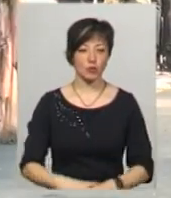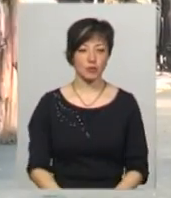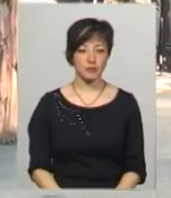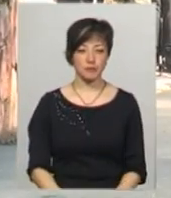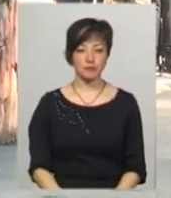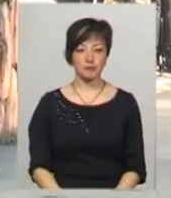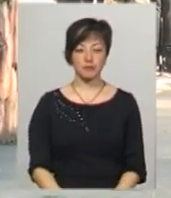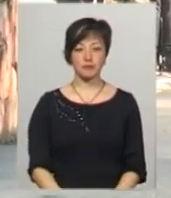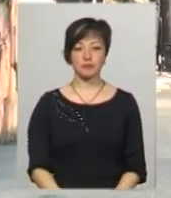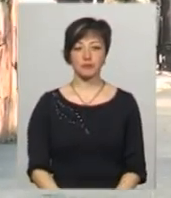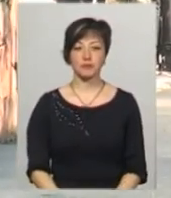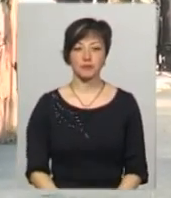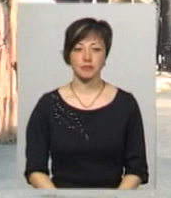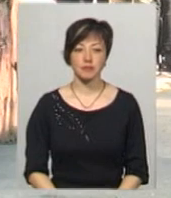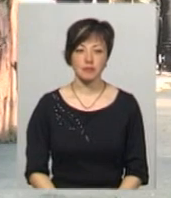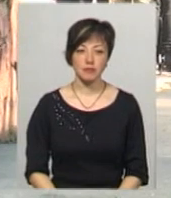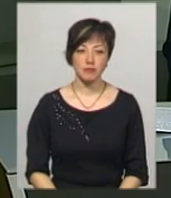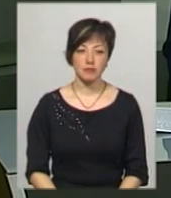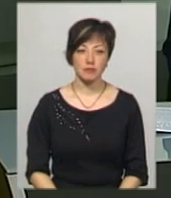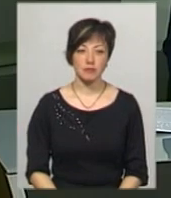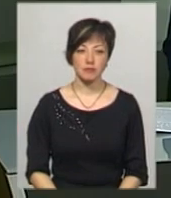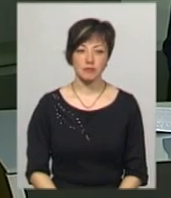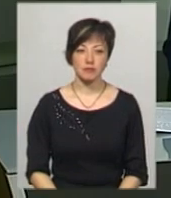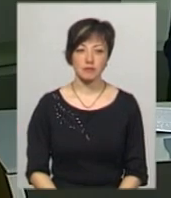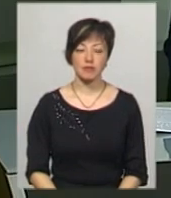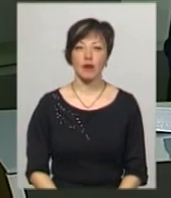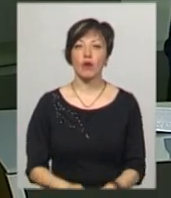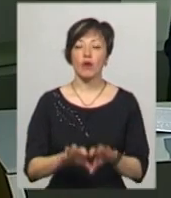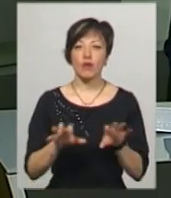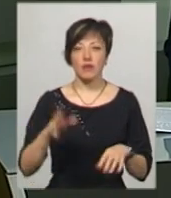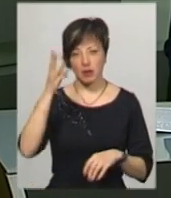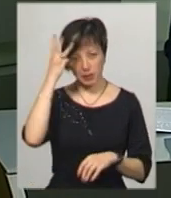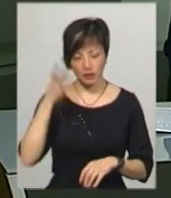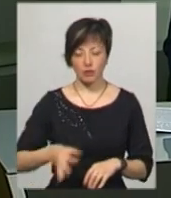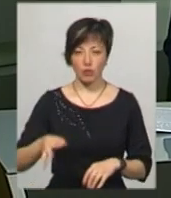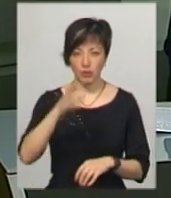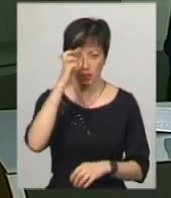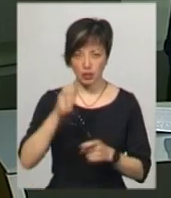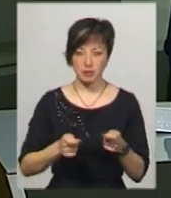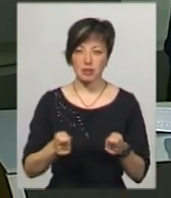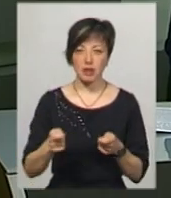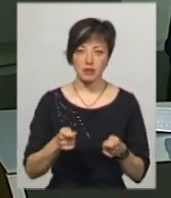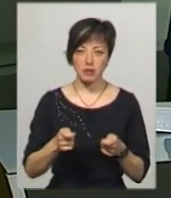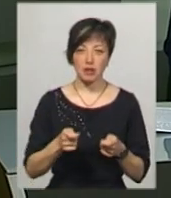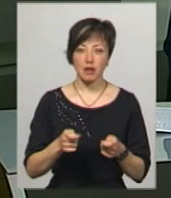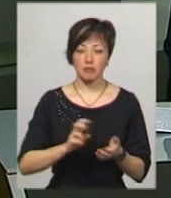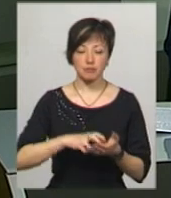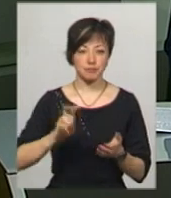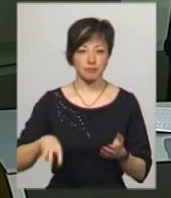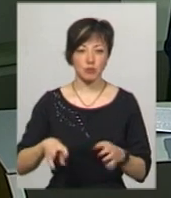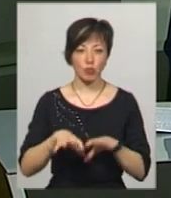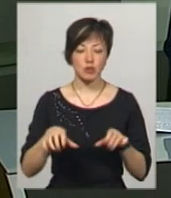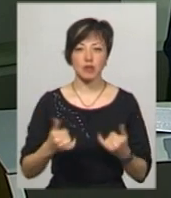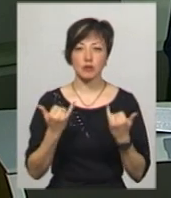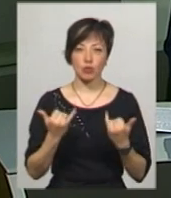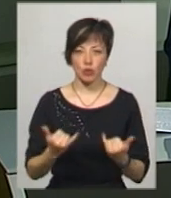Ворожцова, Юрій Чорний. Новини Поділля Центр. Голова Хмельницької облдержадміністрації Вадим Лозовий йде з посади. Про це